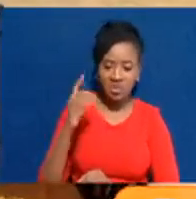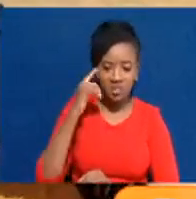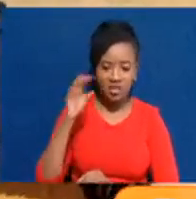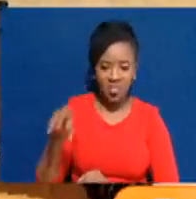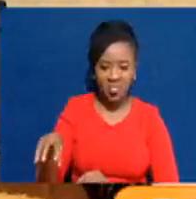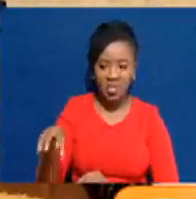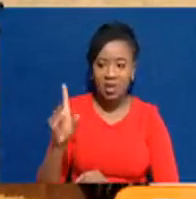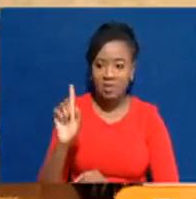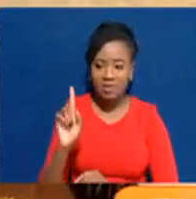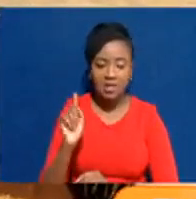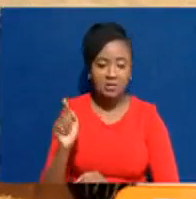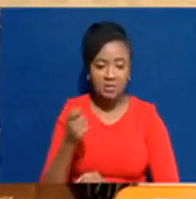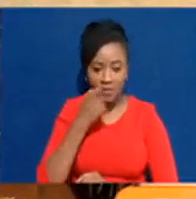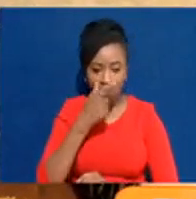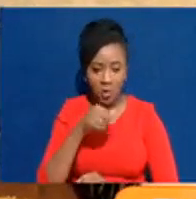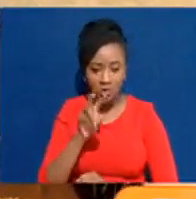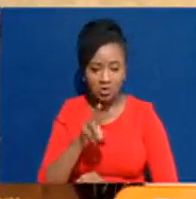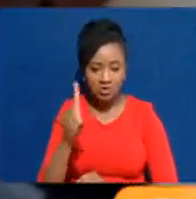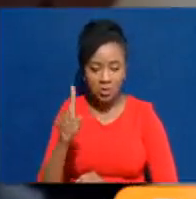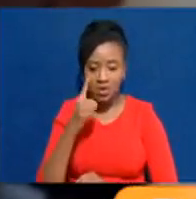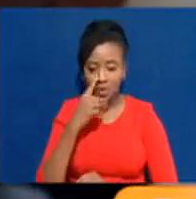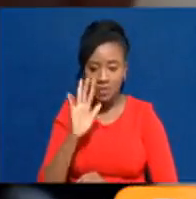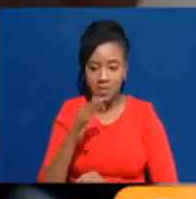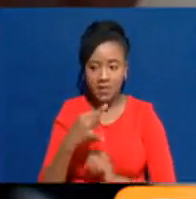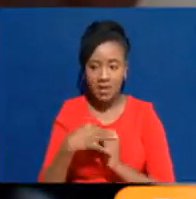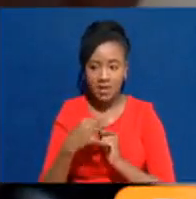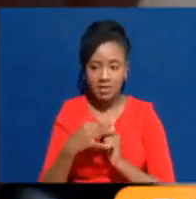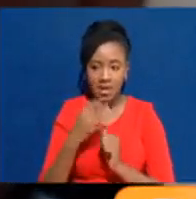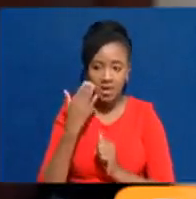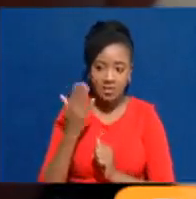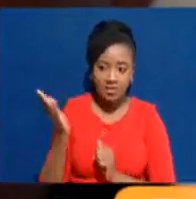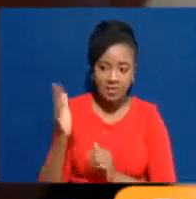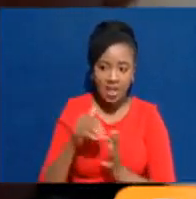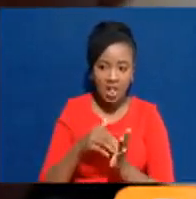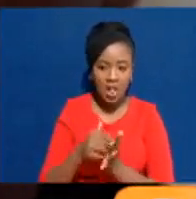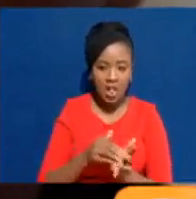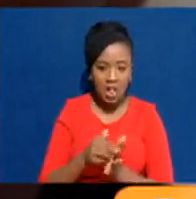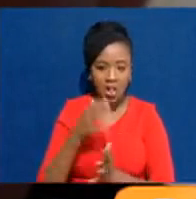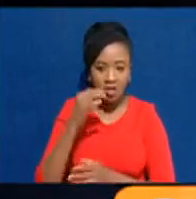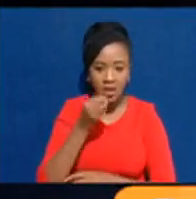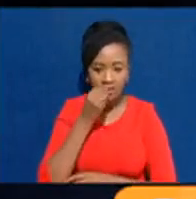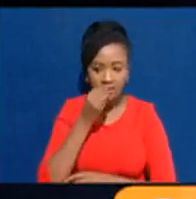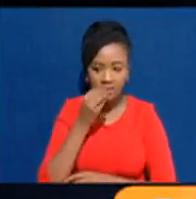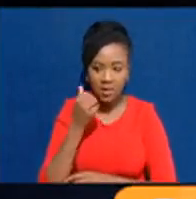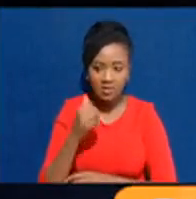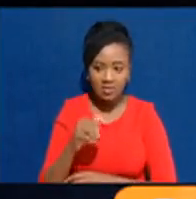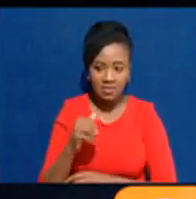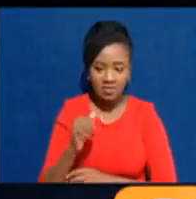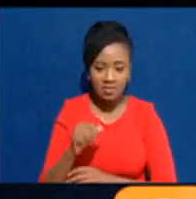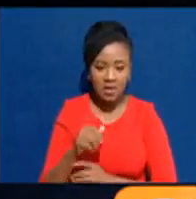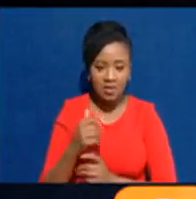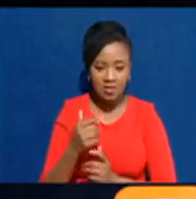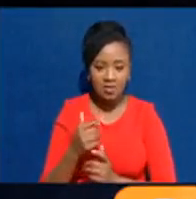nyumbani kwao katika eneo la Gatwekera mtaani Kibra, anaonekana dhaifu kutokana na kukosa kula chakula kwa zaidi ya